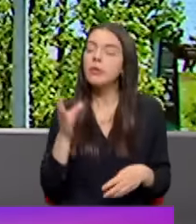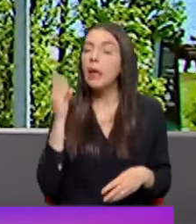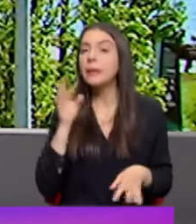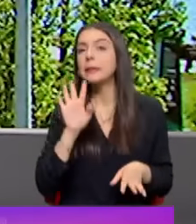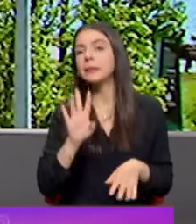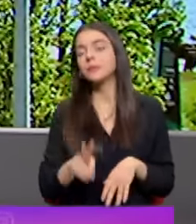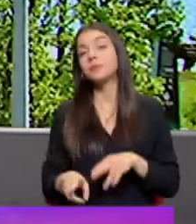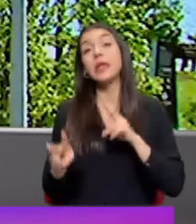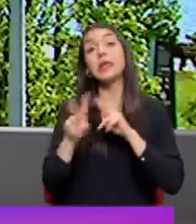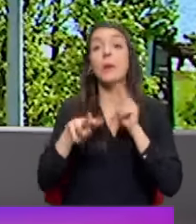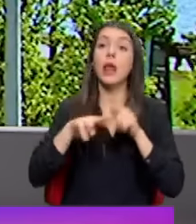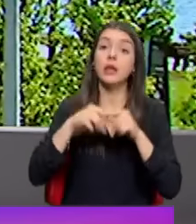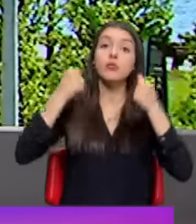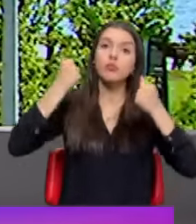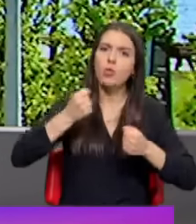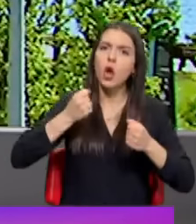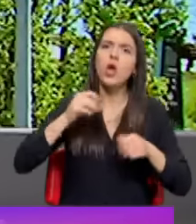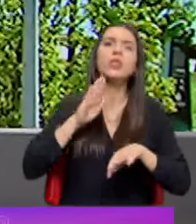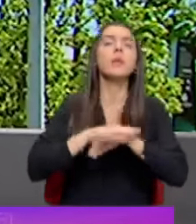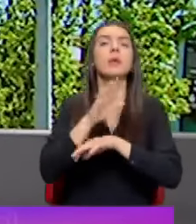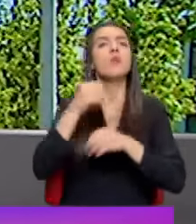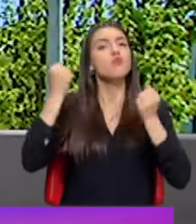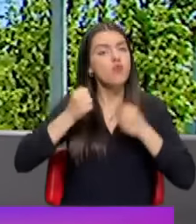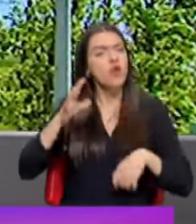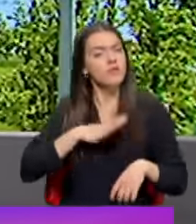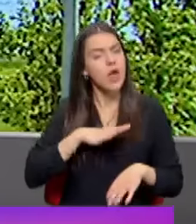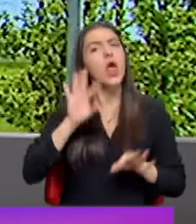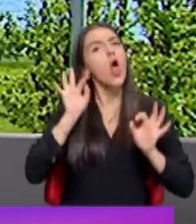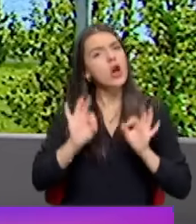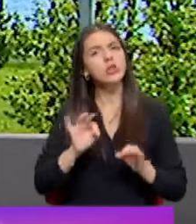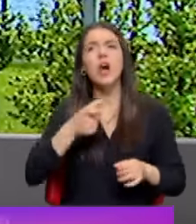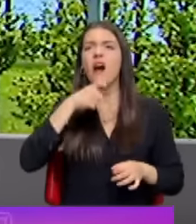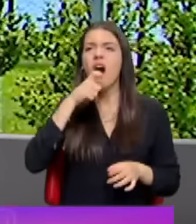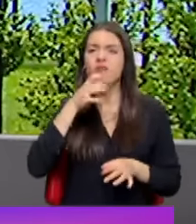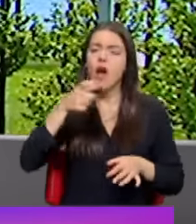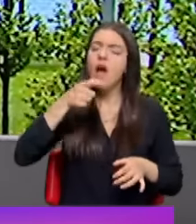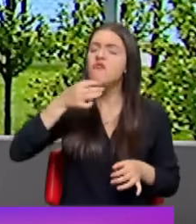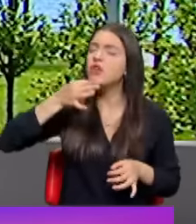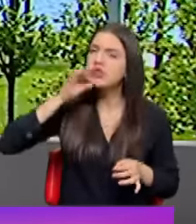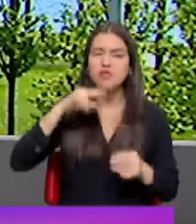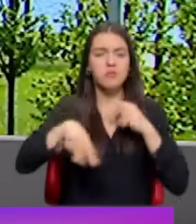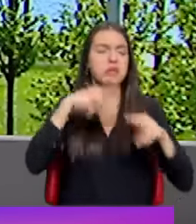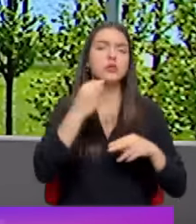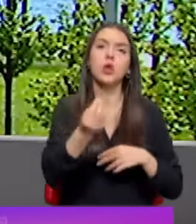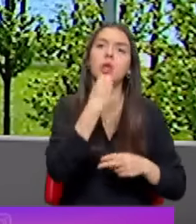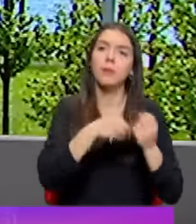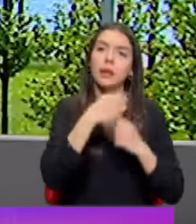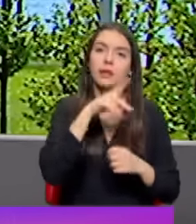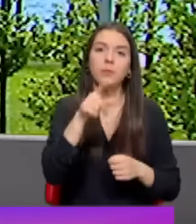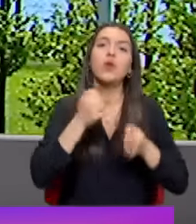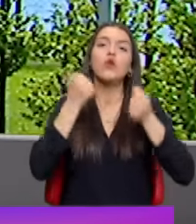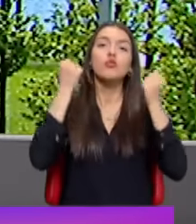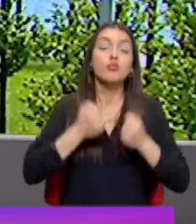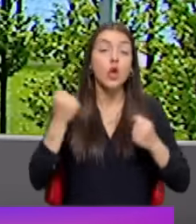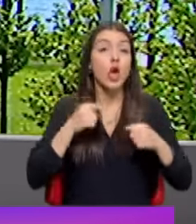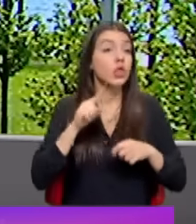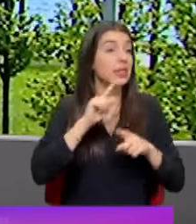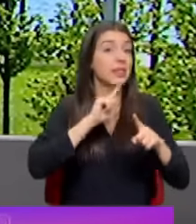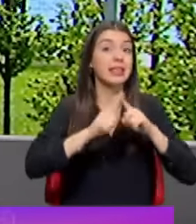boykot yapmadım. Boykot var diye özellikle restoranda yemek yiyip kafede kahvemi içtim. Demek istediğim boykotu hükümete